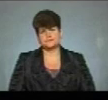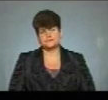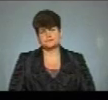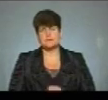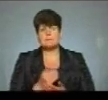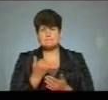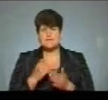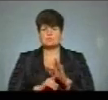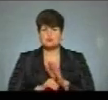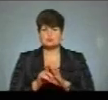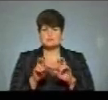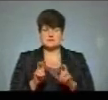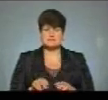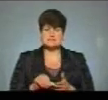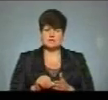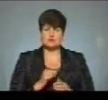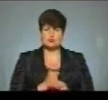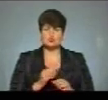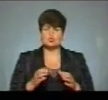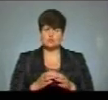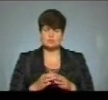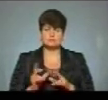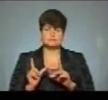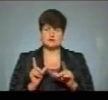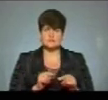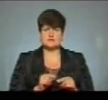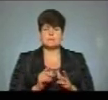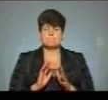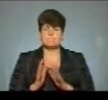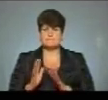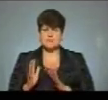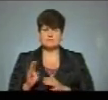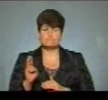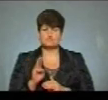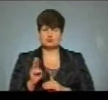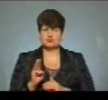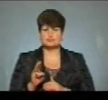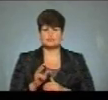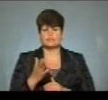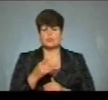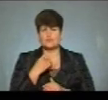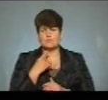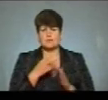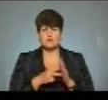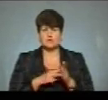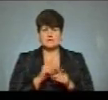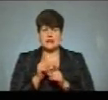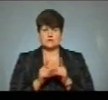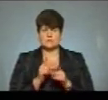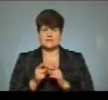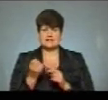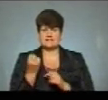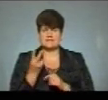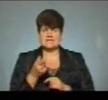Перед початком засідання представники робочої групи відвідали парк «Соснина». Міський голова Шумська Володимир Плетюк каже, планують реконструювати